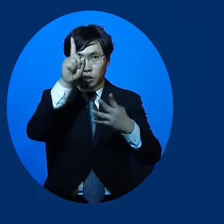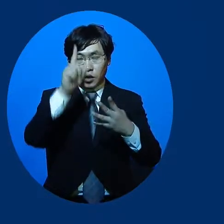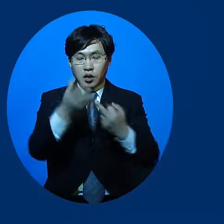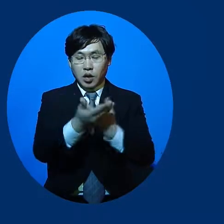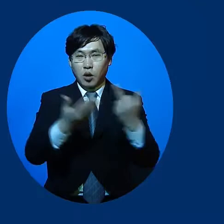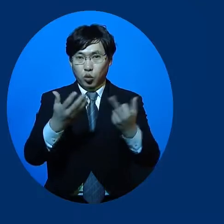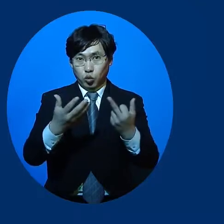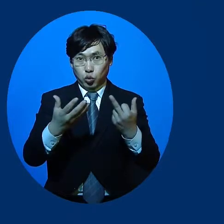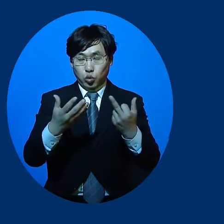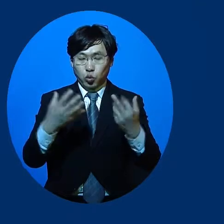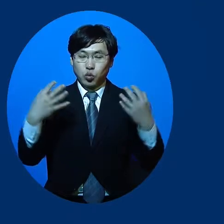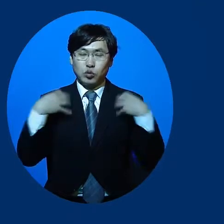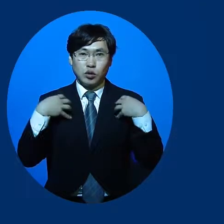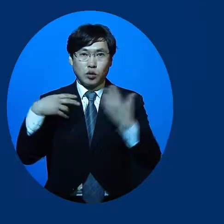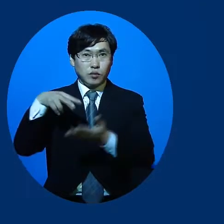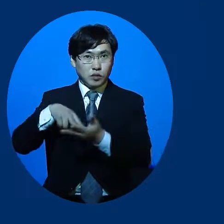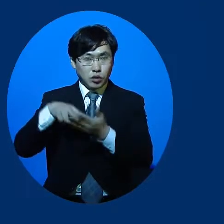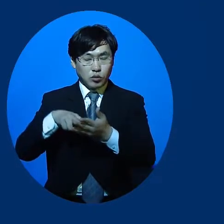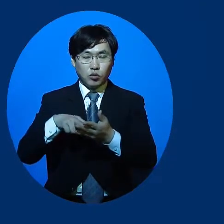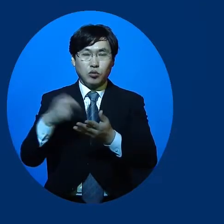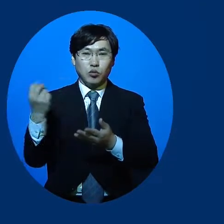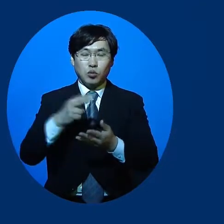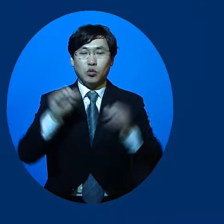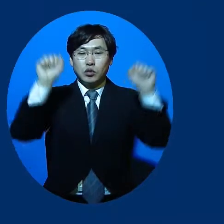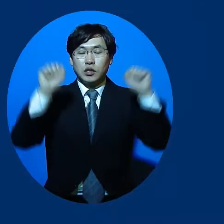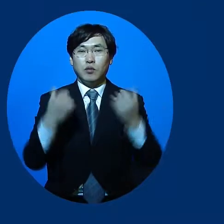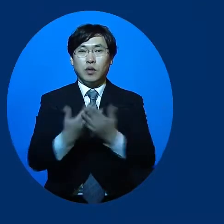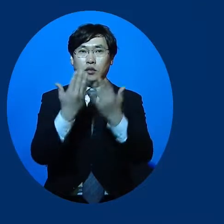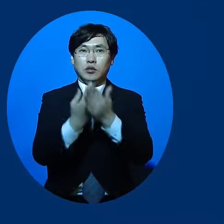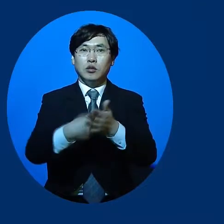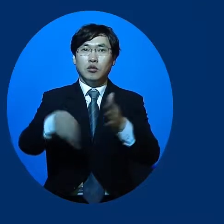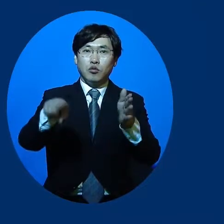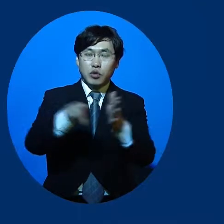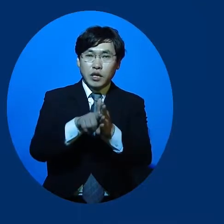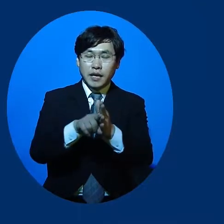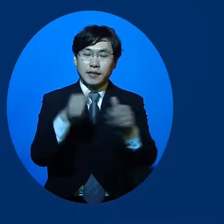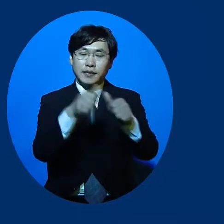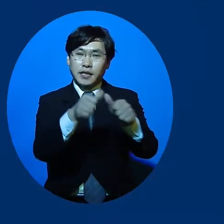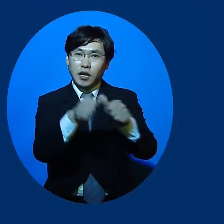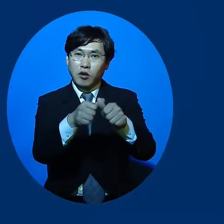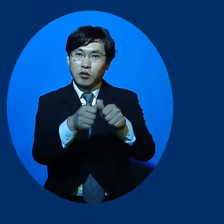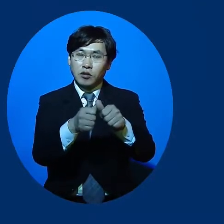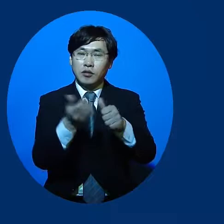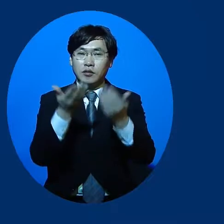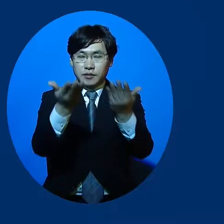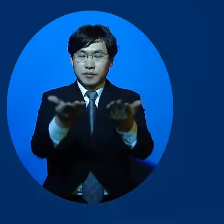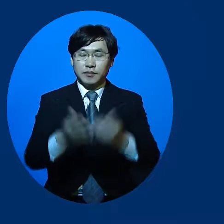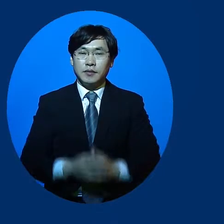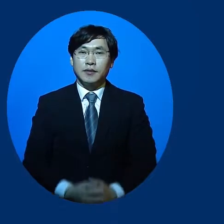방안 그리고 강원도 체육 발전을 위한 제언을 설명드리도록 하겠습니다.